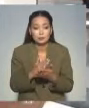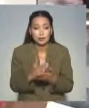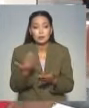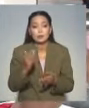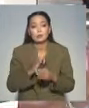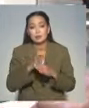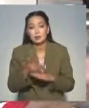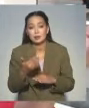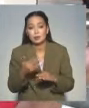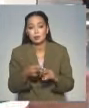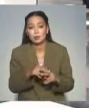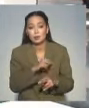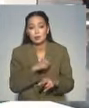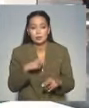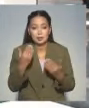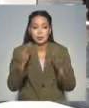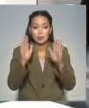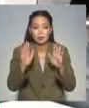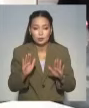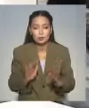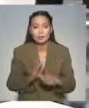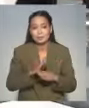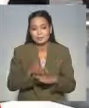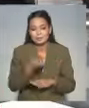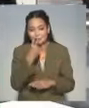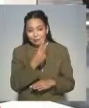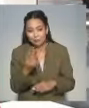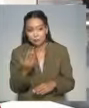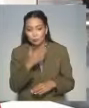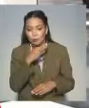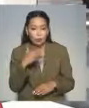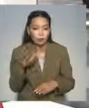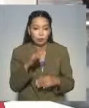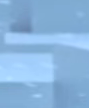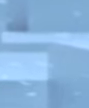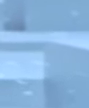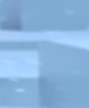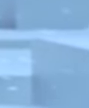шығамын, соның өзінде осындай көрмеге келгенде бақыр гүлдің мен көп затынан көзімді ала алмай қаламын.